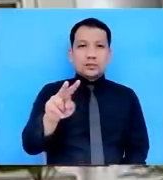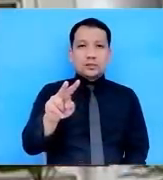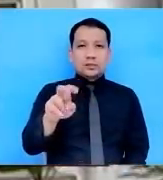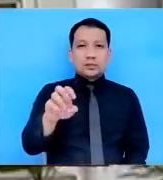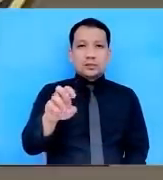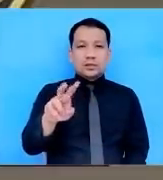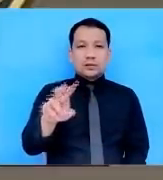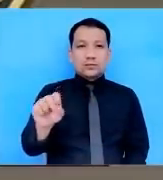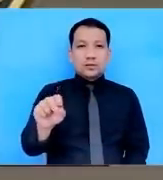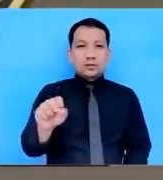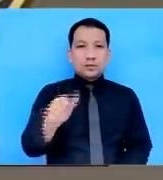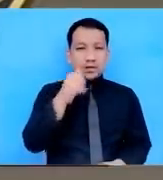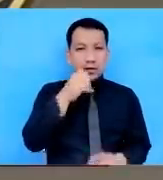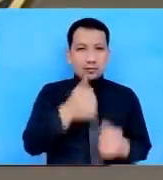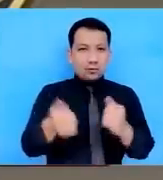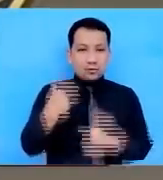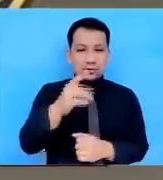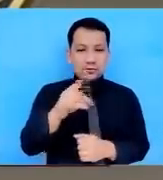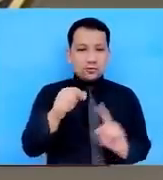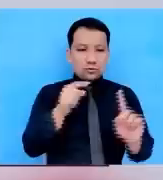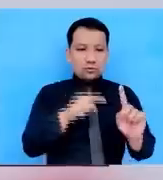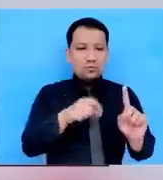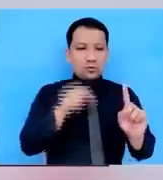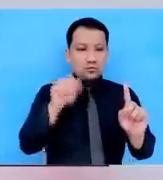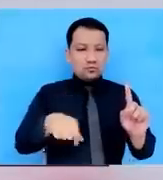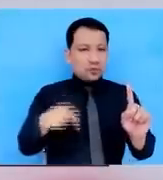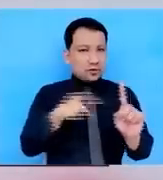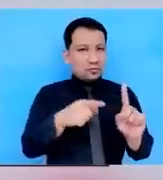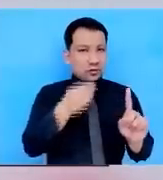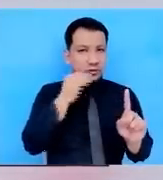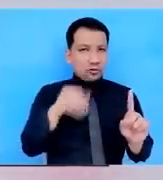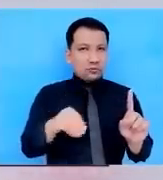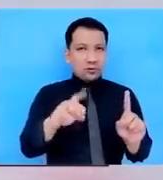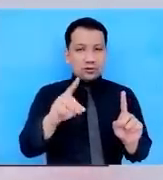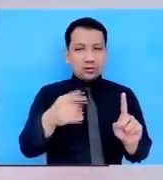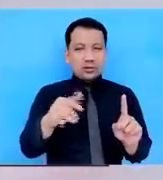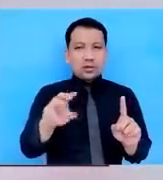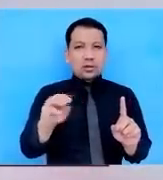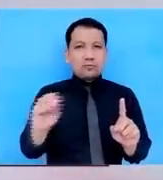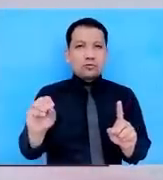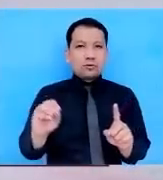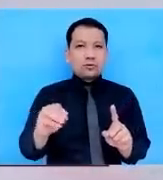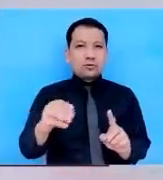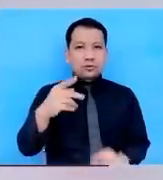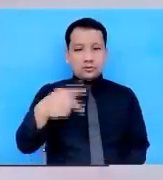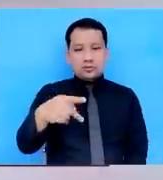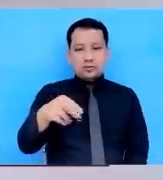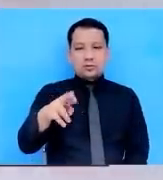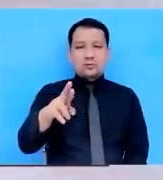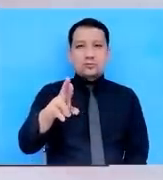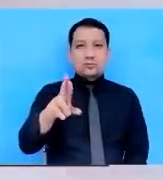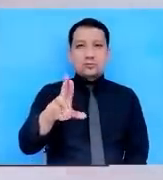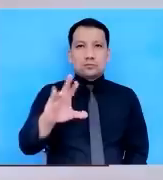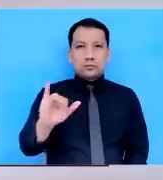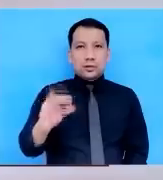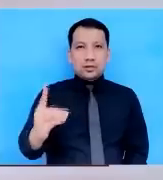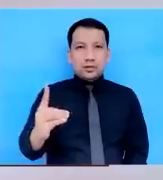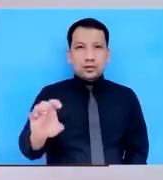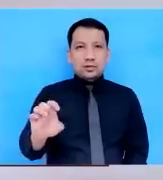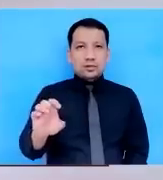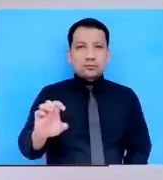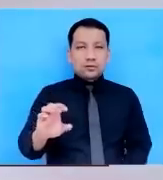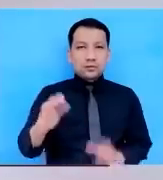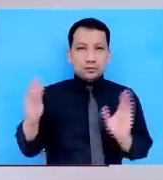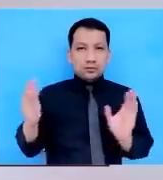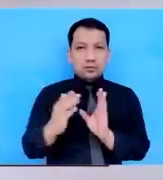ang mambabatas na isa sa mga posibleng mastermind sa Degamo case. Para kay Pride Henry, mas maganda kung haharapin na ng kanyang mga kapatid